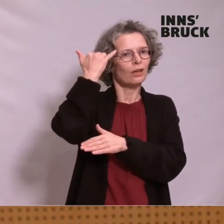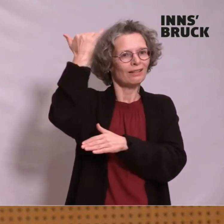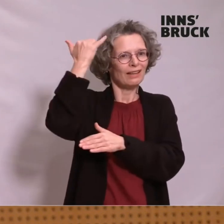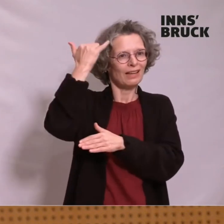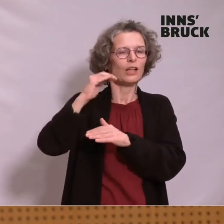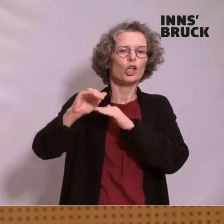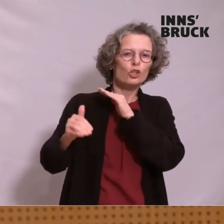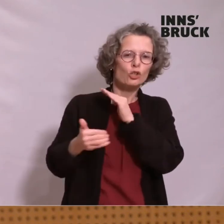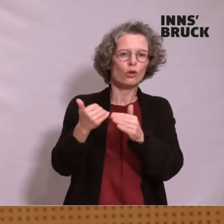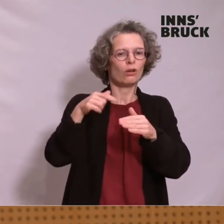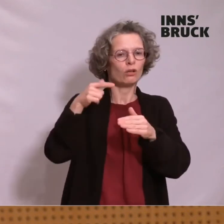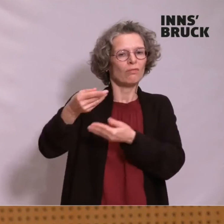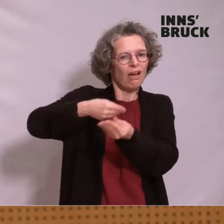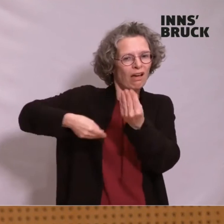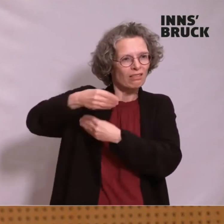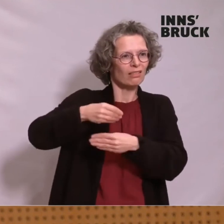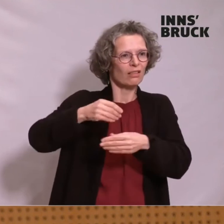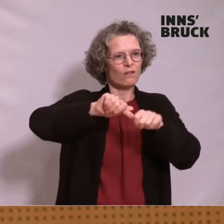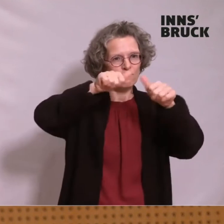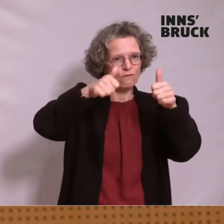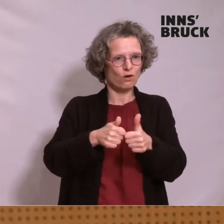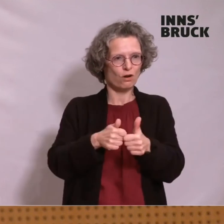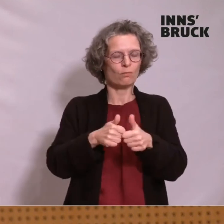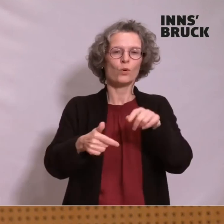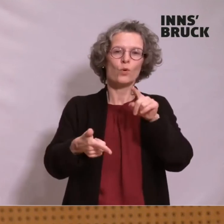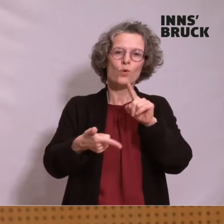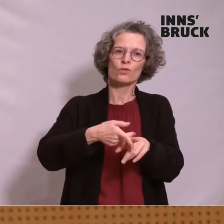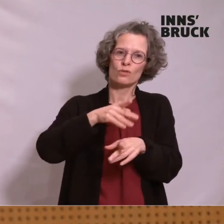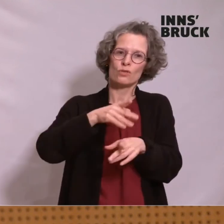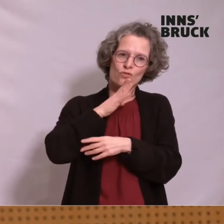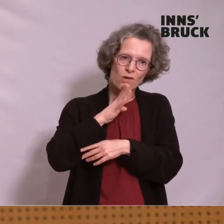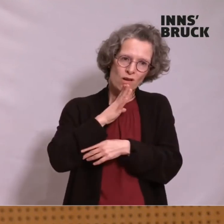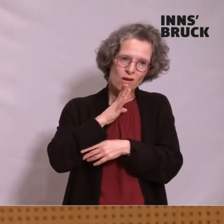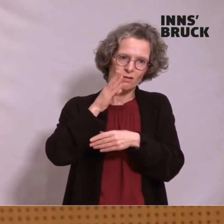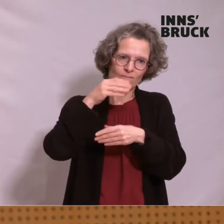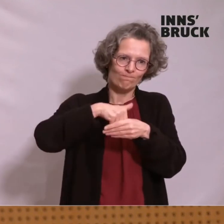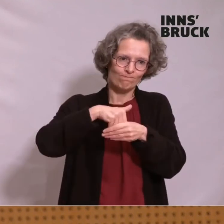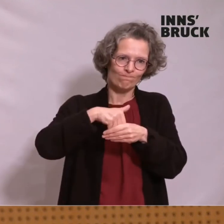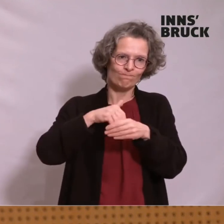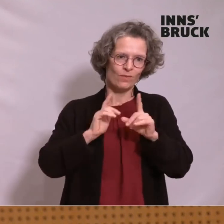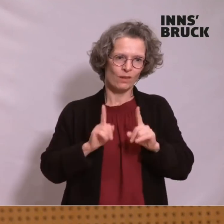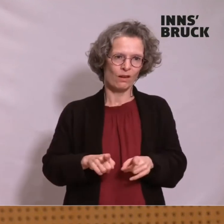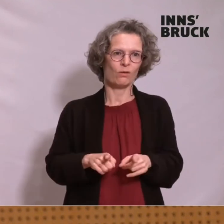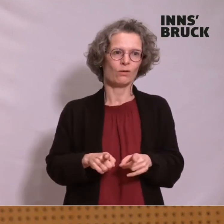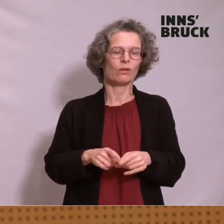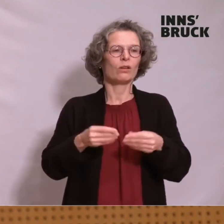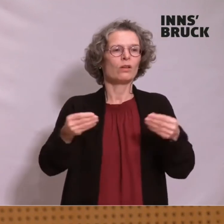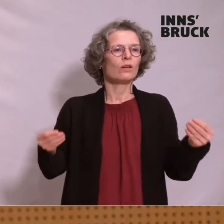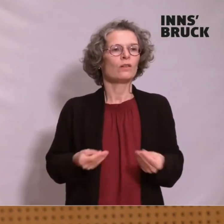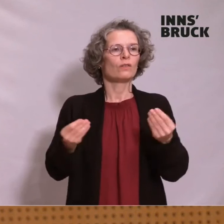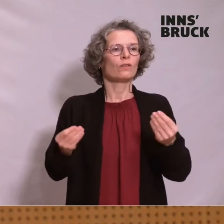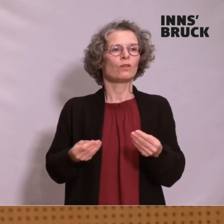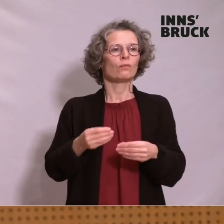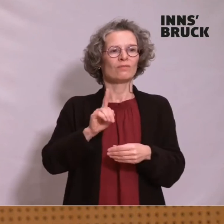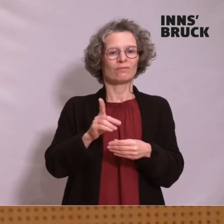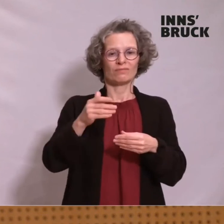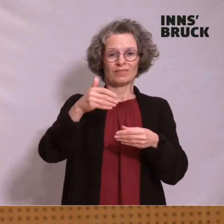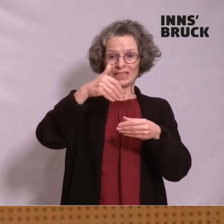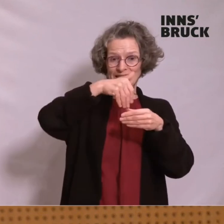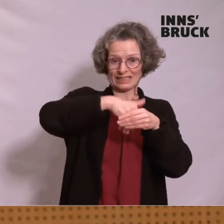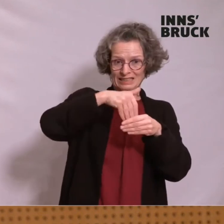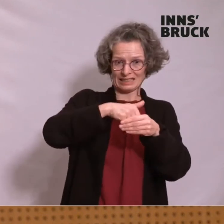Ansätzen im Handeln und in der Sprache Raum geben. Denn mit durch Worte ausgedrückten Inhalt